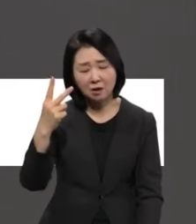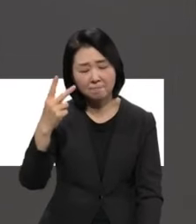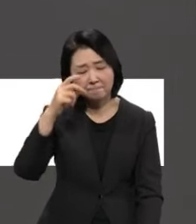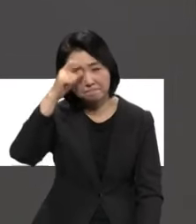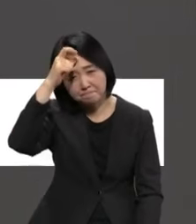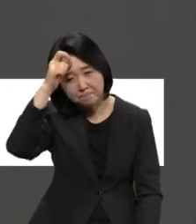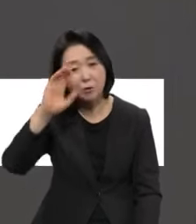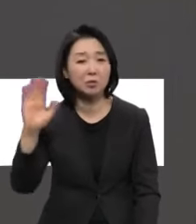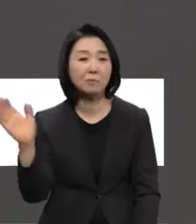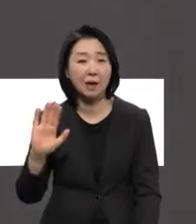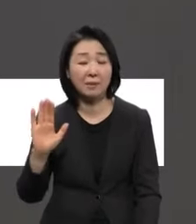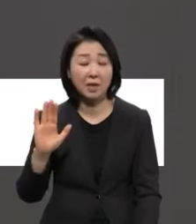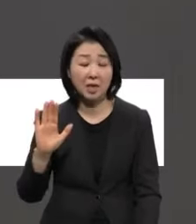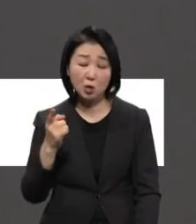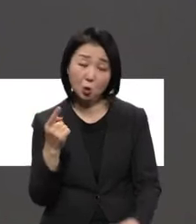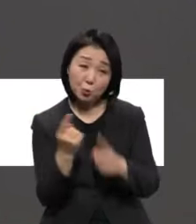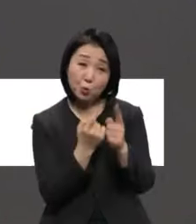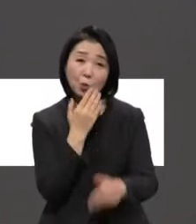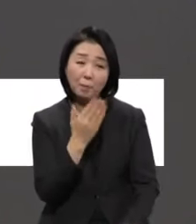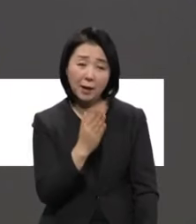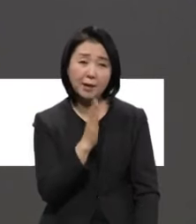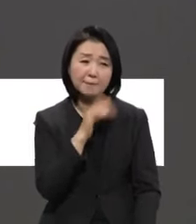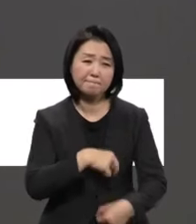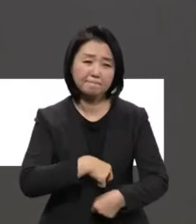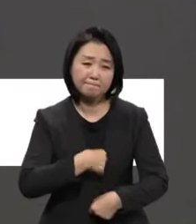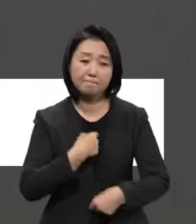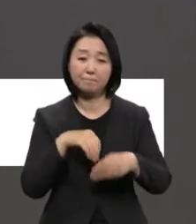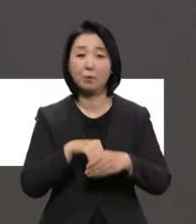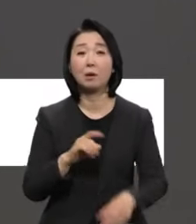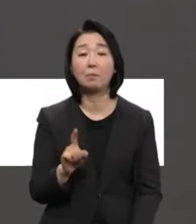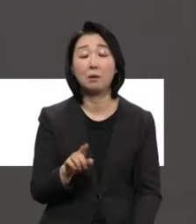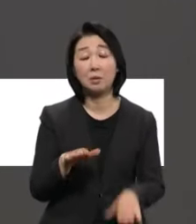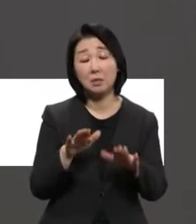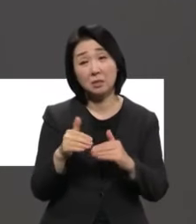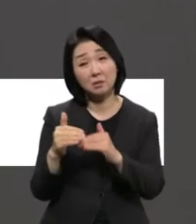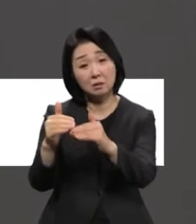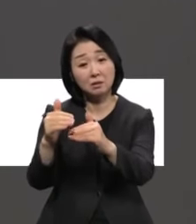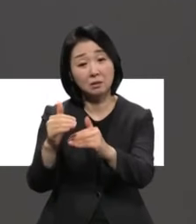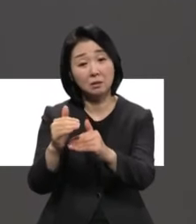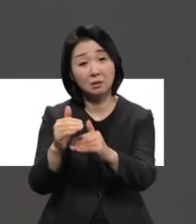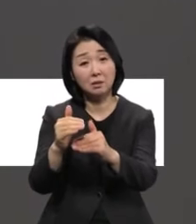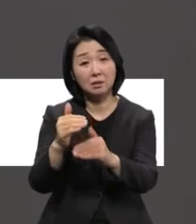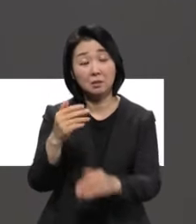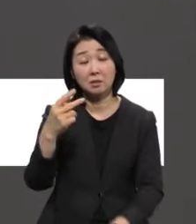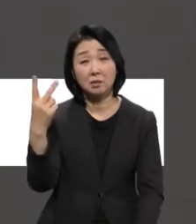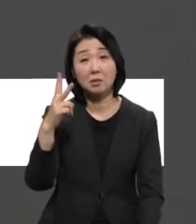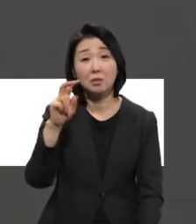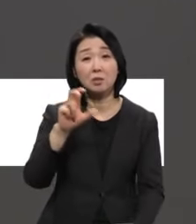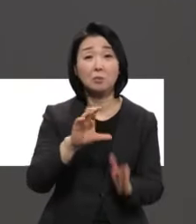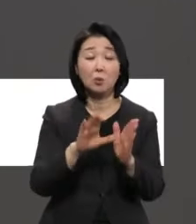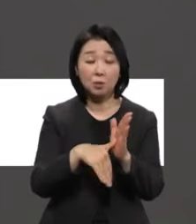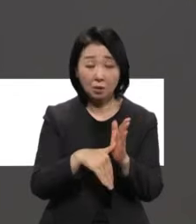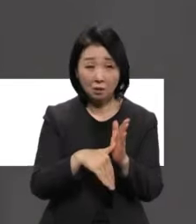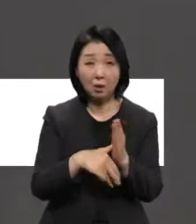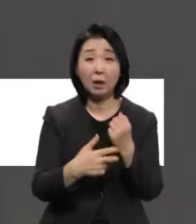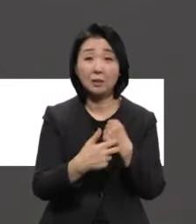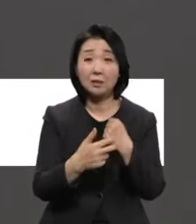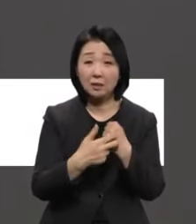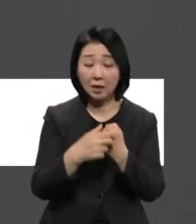말에 진정성을 담보할 수 있는 것은 현재 진행되고 있는 2025년 의대 증원